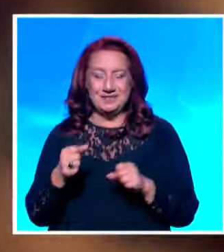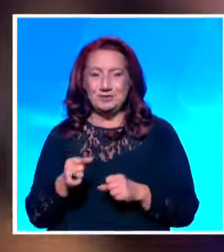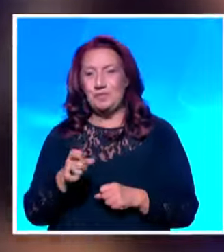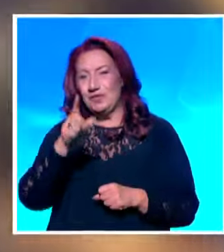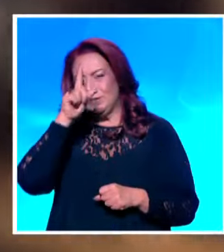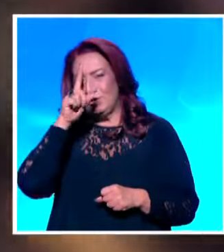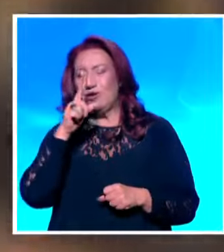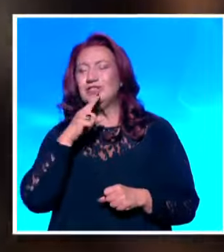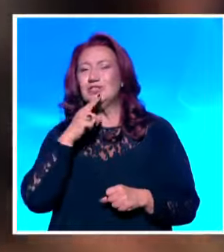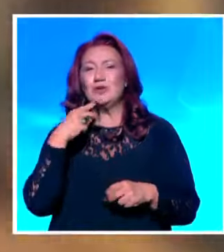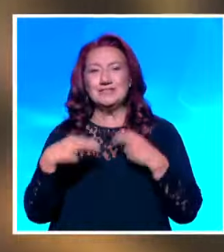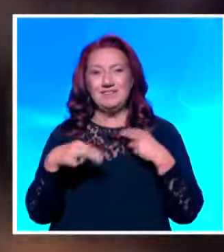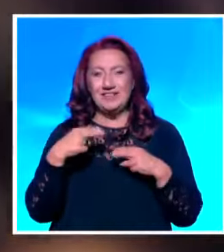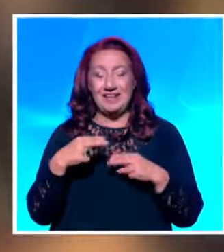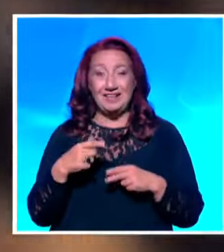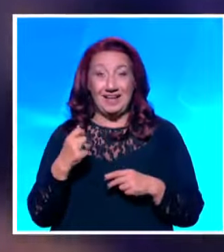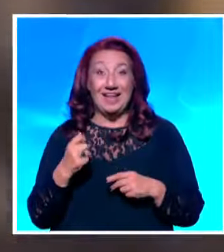наживо му пя Камелия.